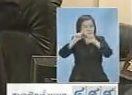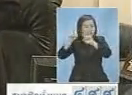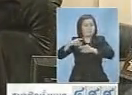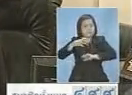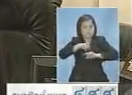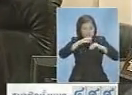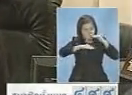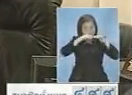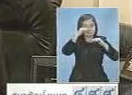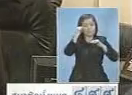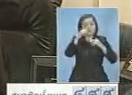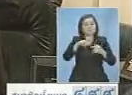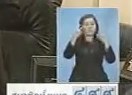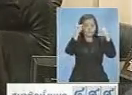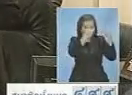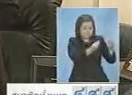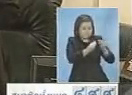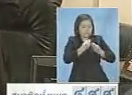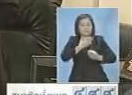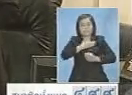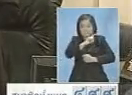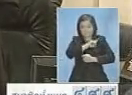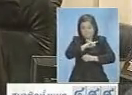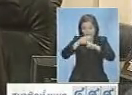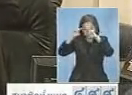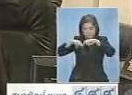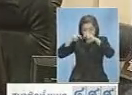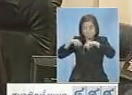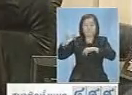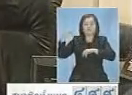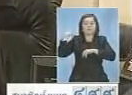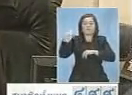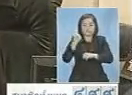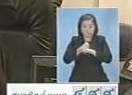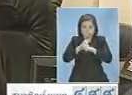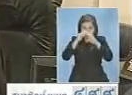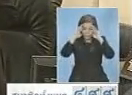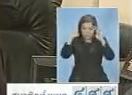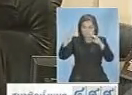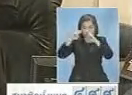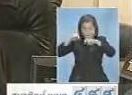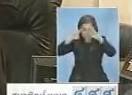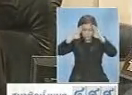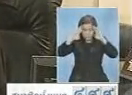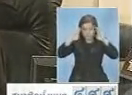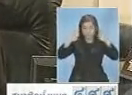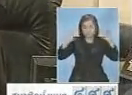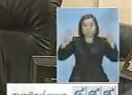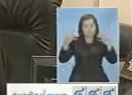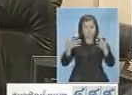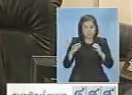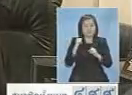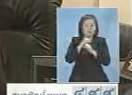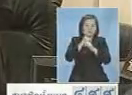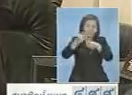ม่ๆท่านนายกถึงมอบหมายให้ผมมาดูแลงานวิจัยเพราะชีวิตนี้ผมทำงานวิจัยมาเยอะครับมีเอกส